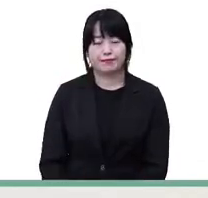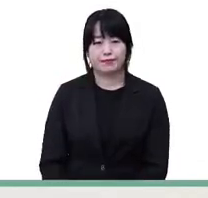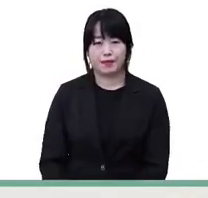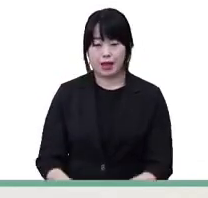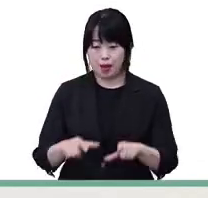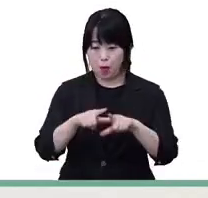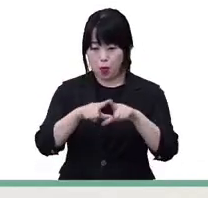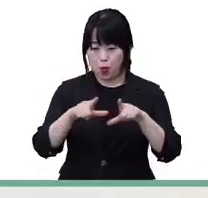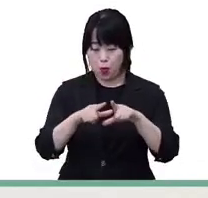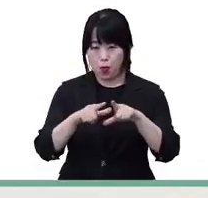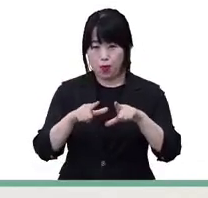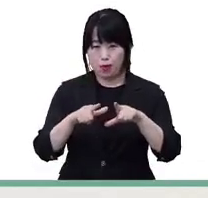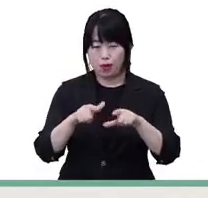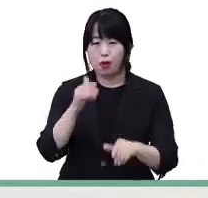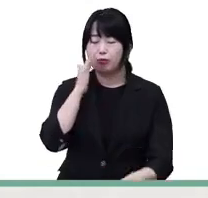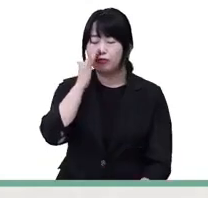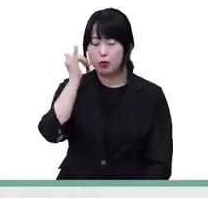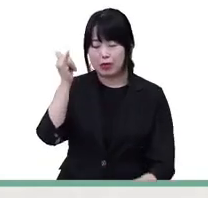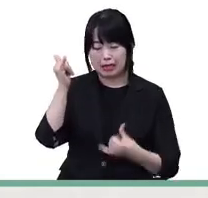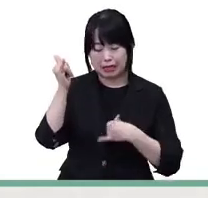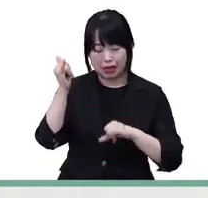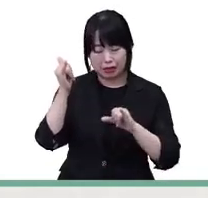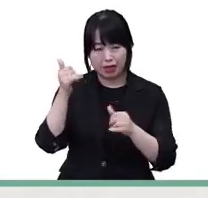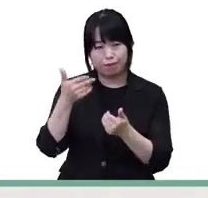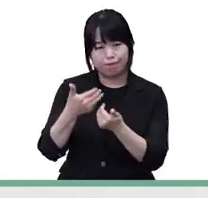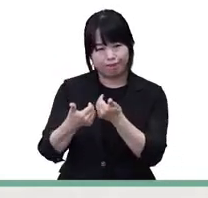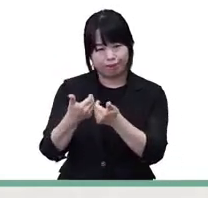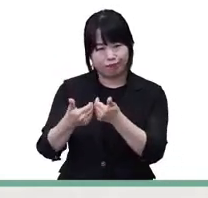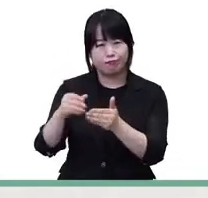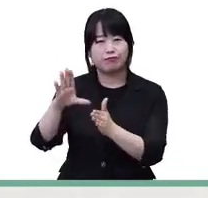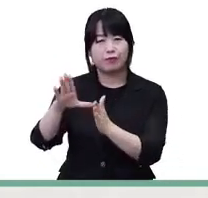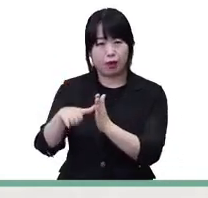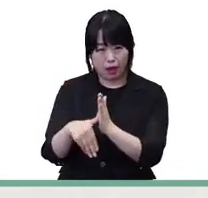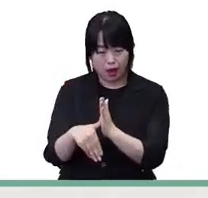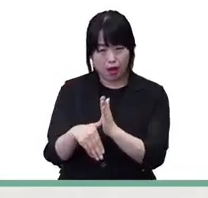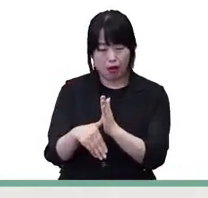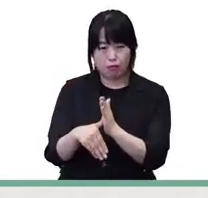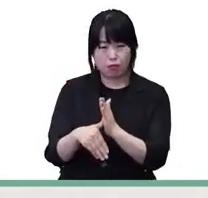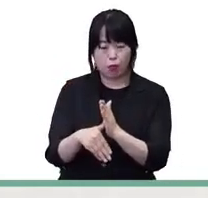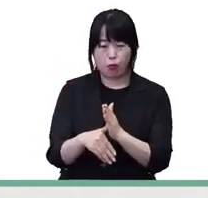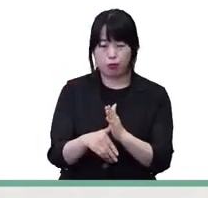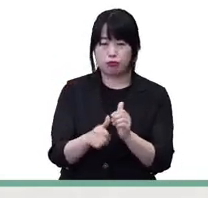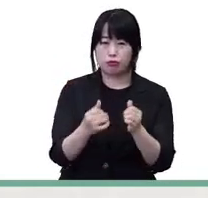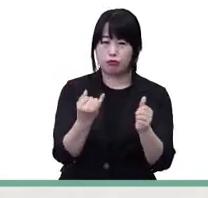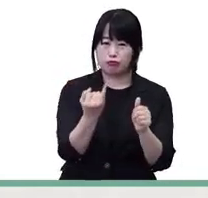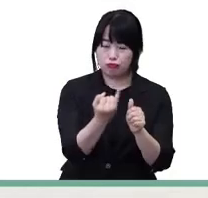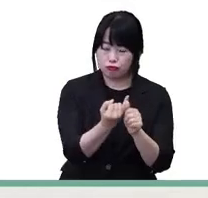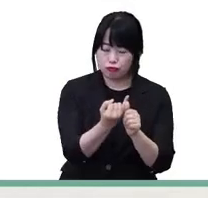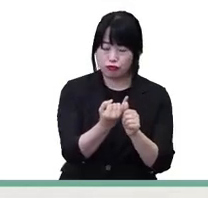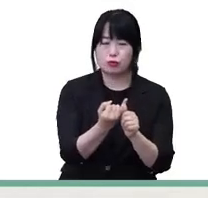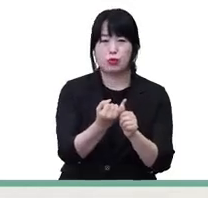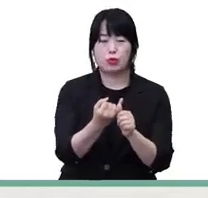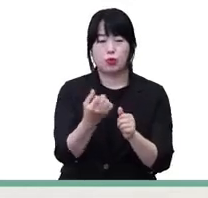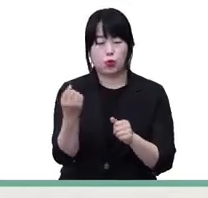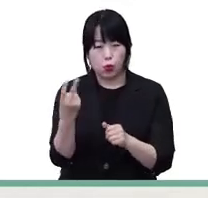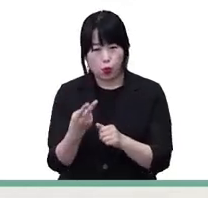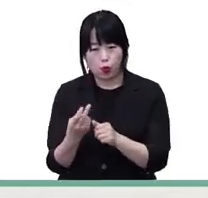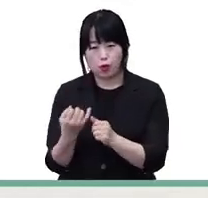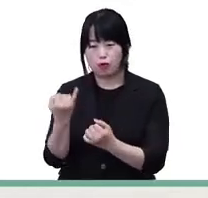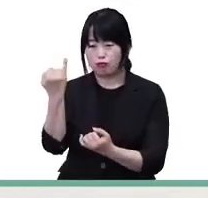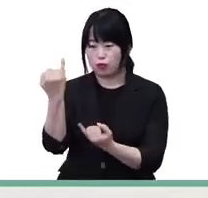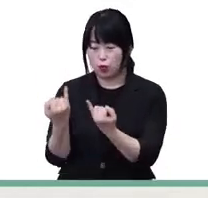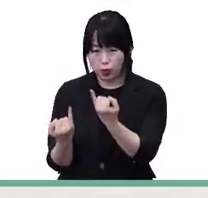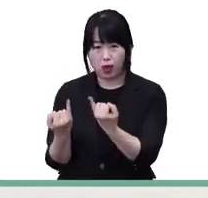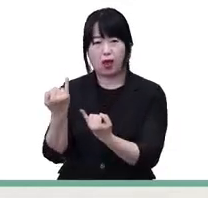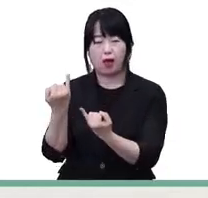이제 가족 안에서 갈등이 있을 때 가족 뭐 이렇게 부부 관계라든지 여러 이제 형제 자매 관계에서